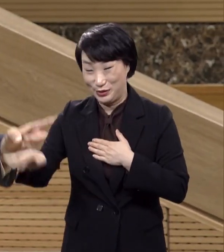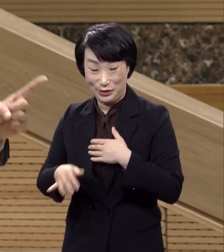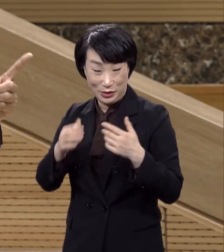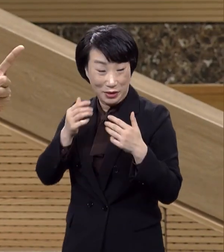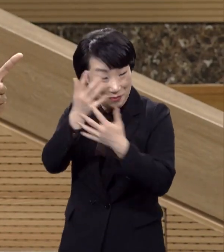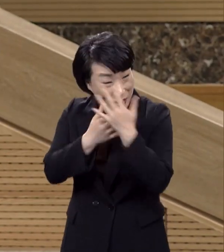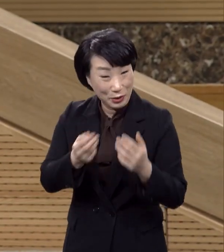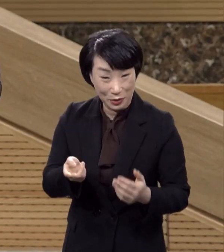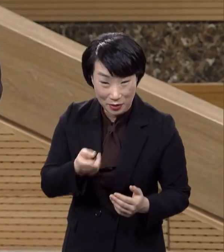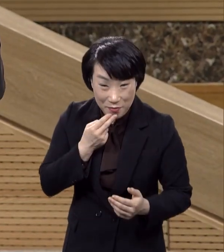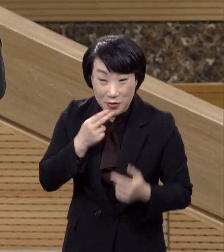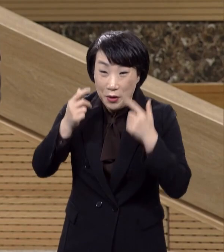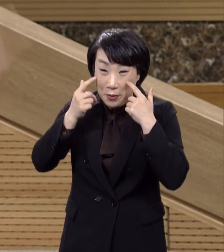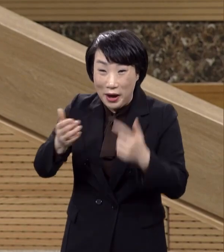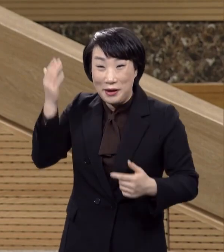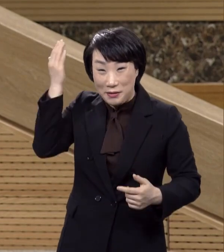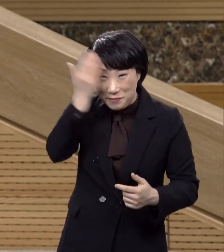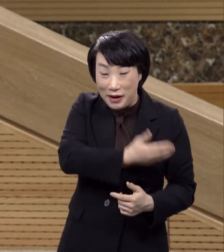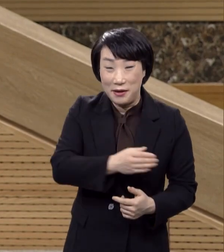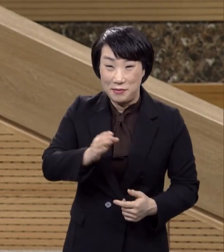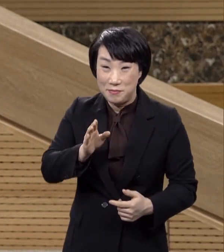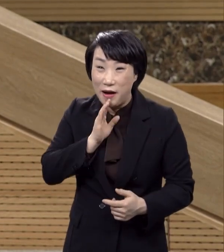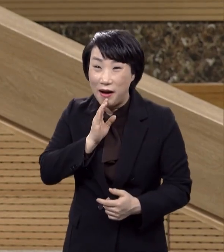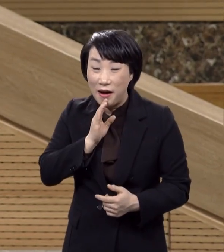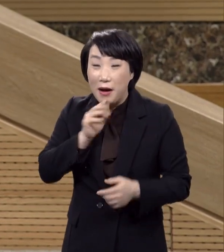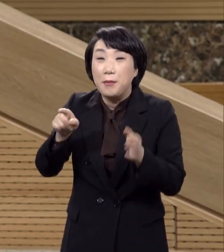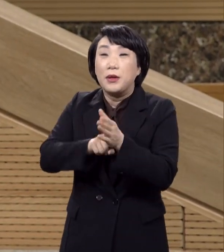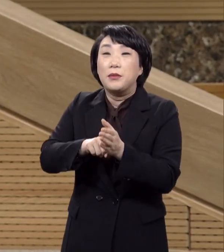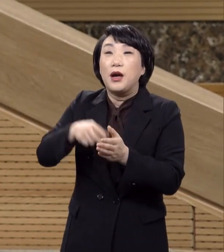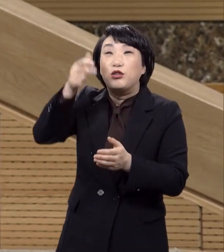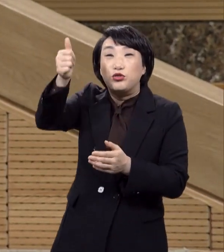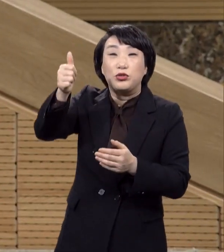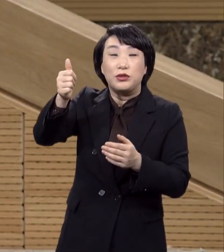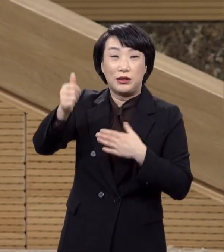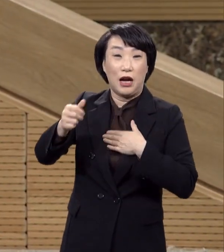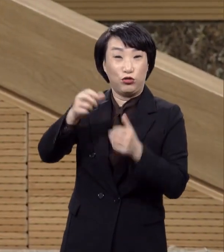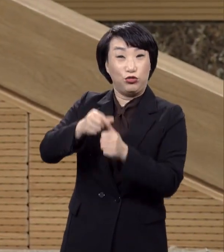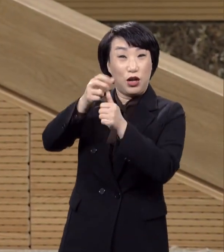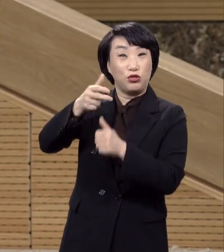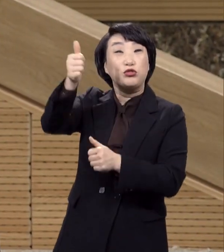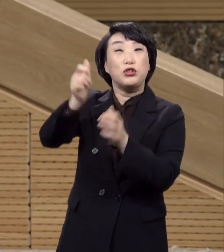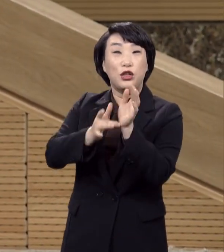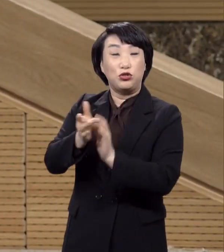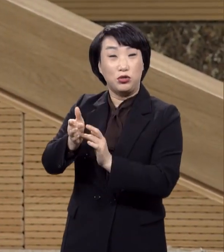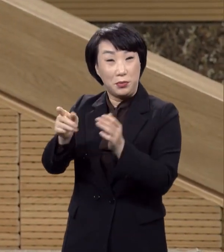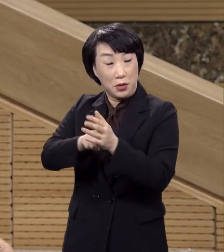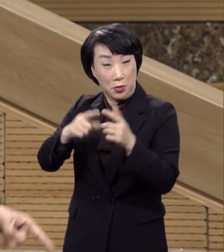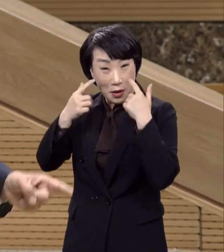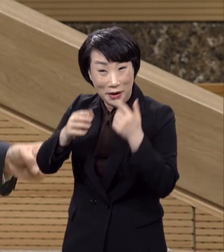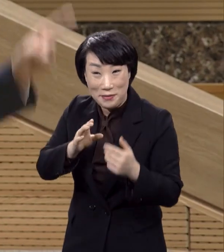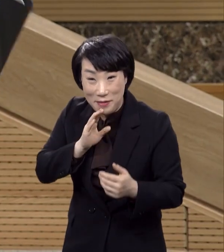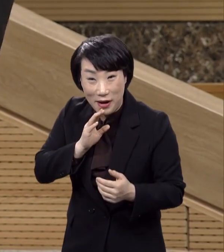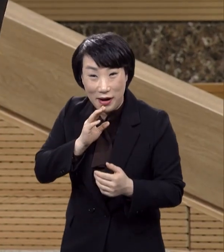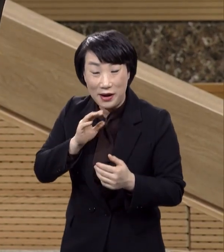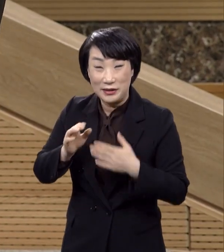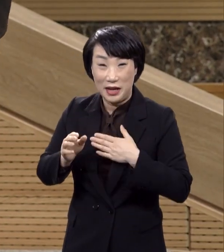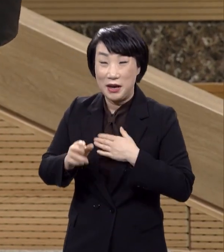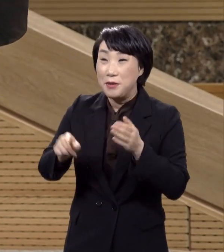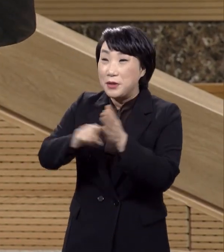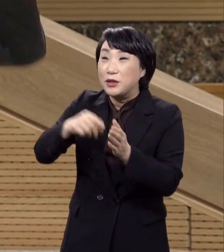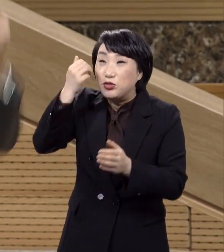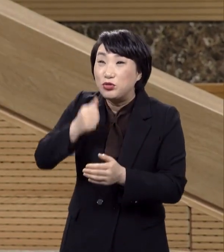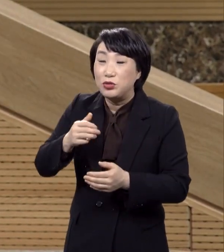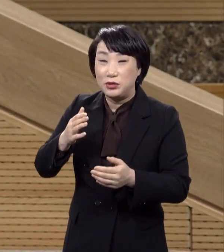말이요. 우리는 믿음의 대상이 반드시 나의 구세주 예수요. 믿음의 대상이 내